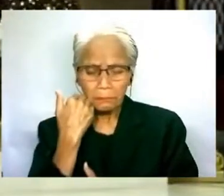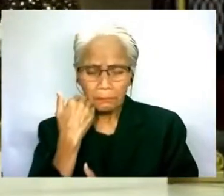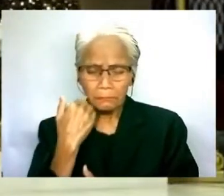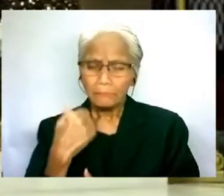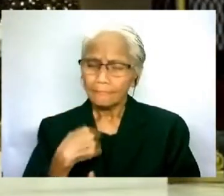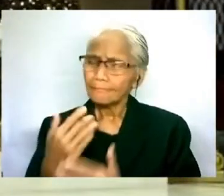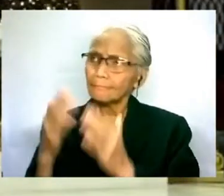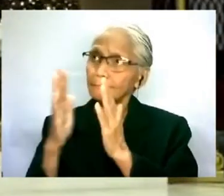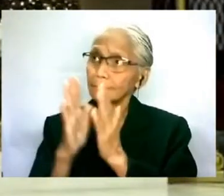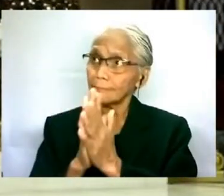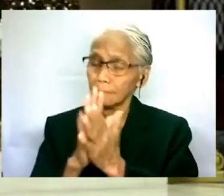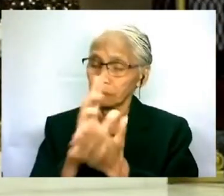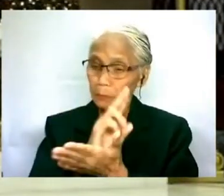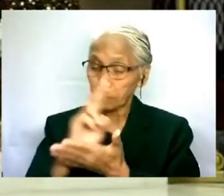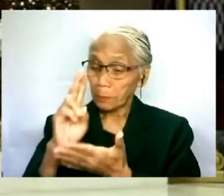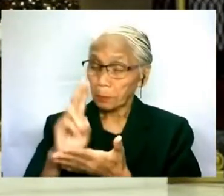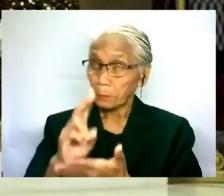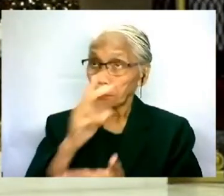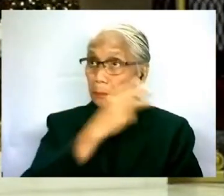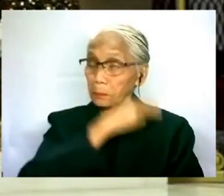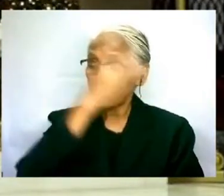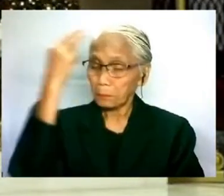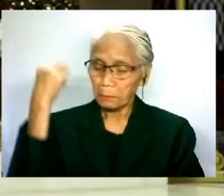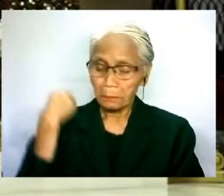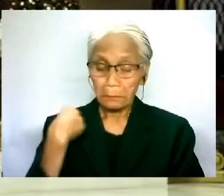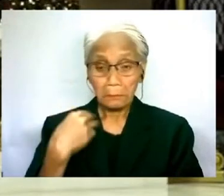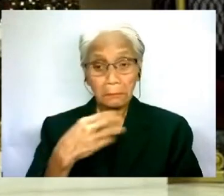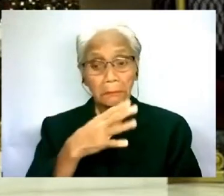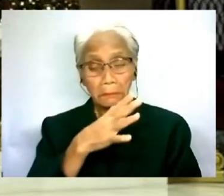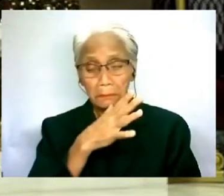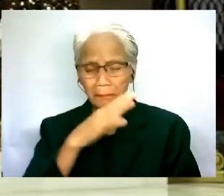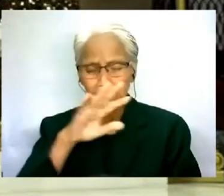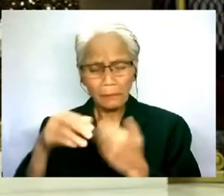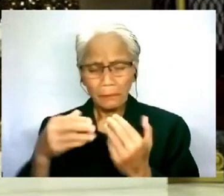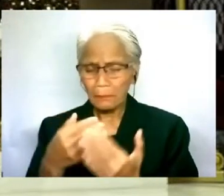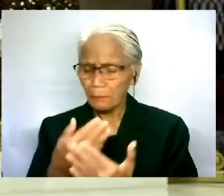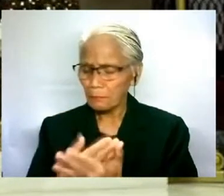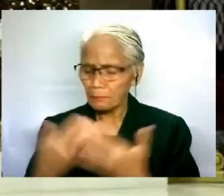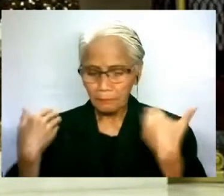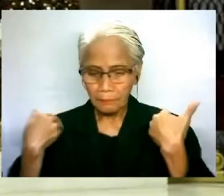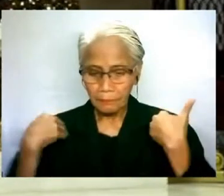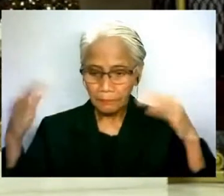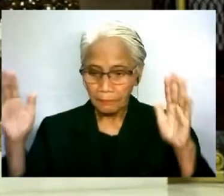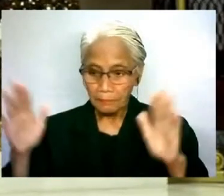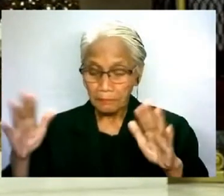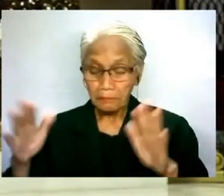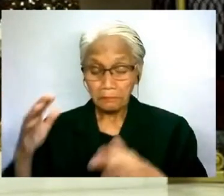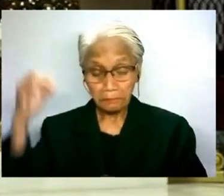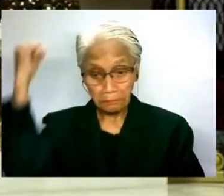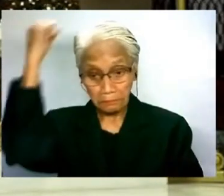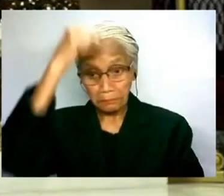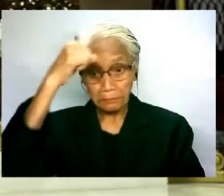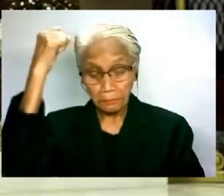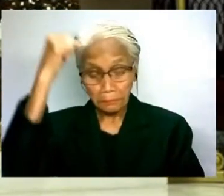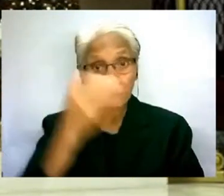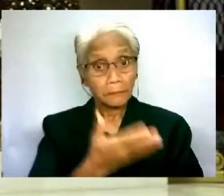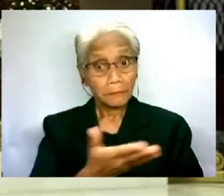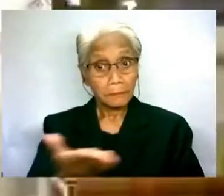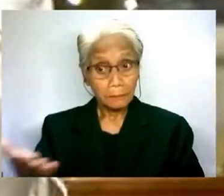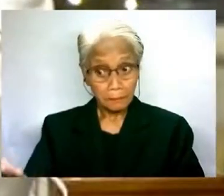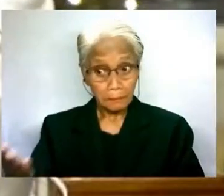ko sa mahal na Birheng Maria, sa lahat ng mga anghel at mga banal, at sa inyo mga